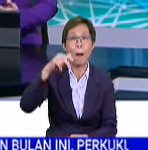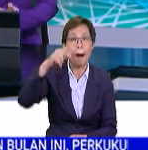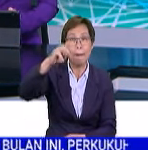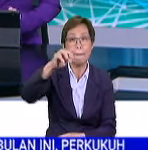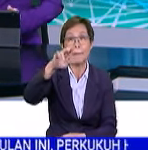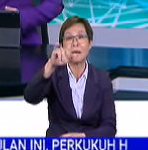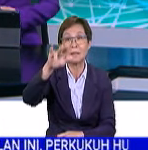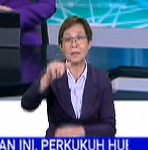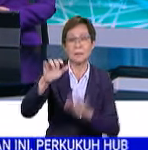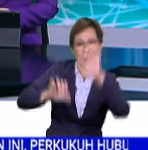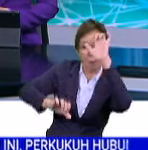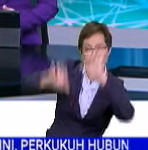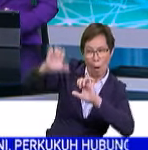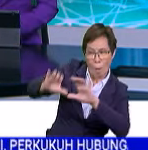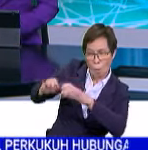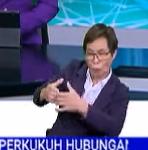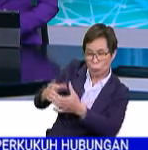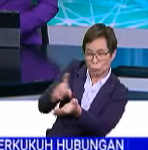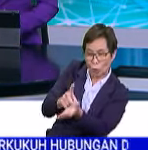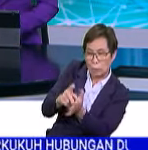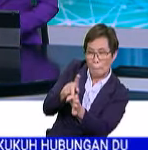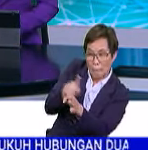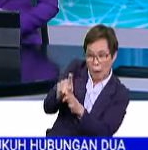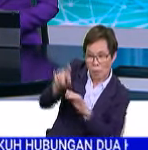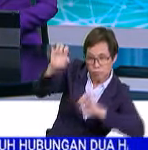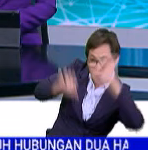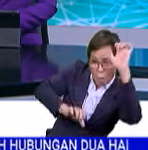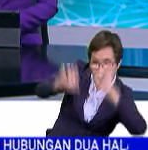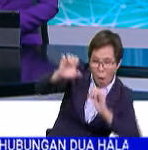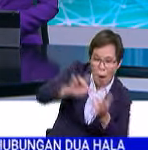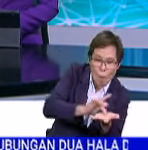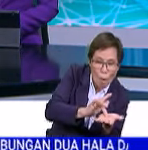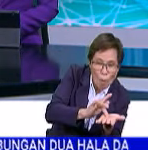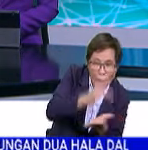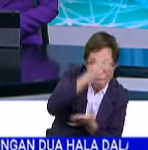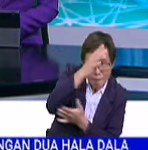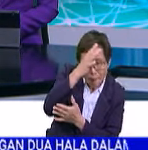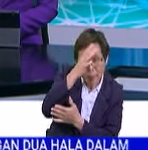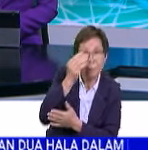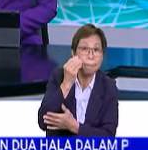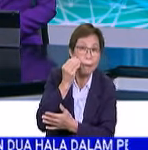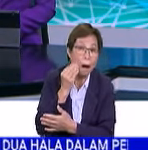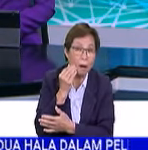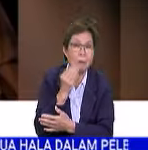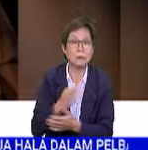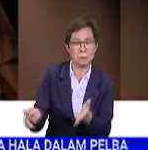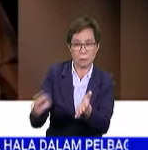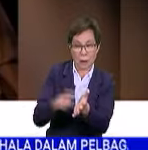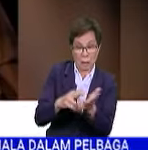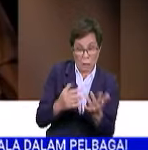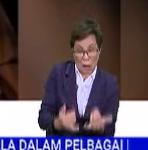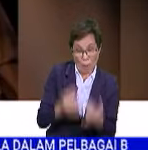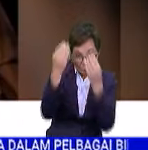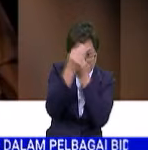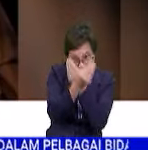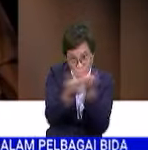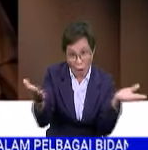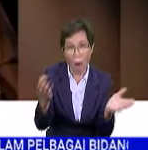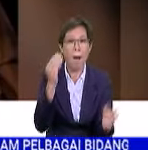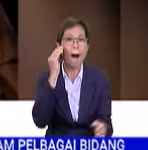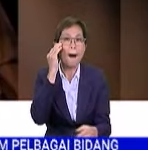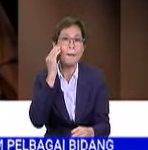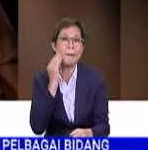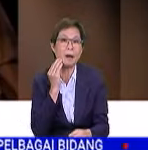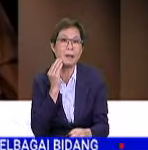mendapat penilaian pasukan doktor pakar yang merawat bapa beliau. Beliau dalam kenyataannya hari ini turut memaklumkan Tun